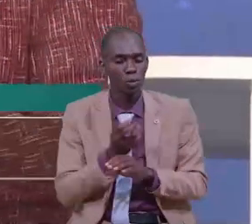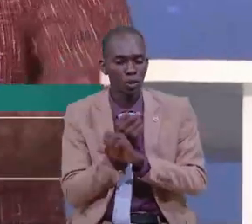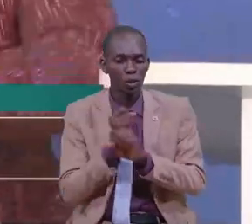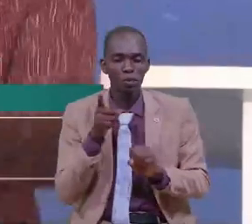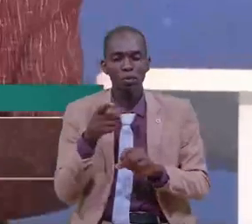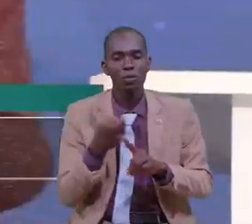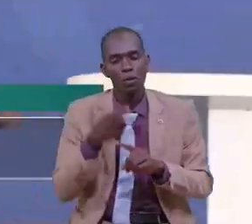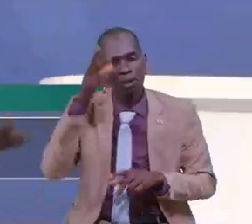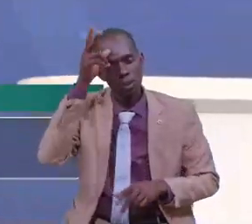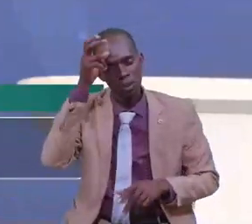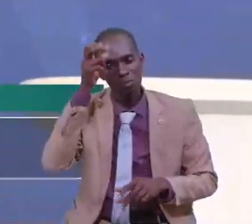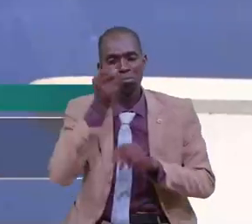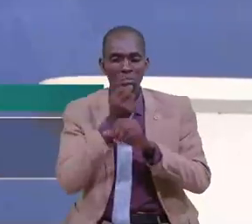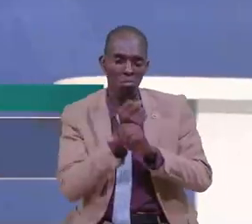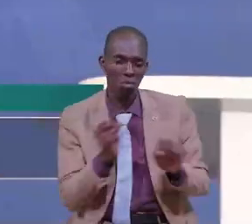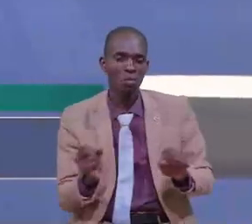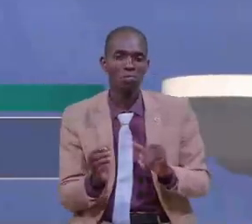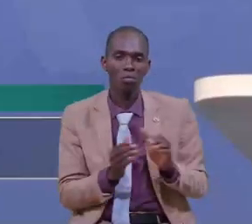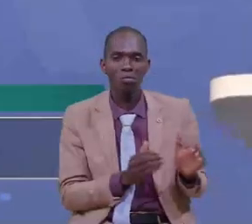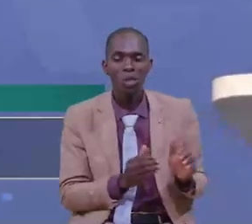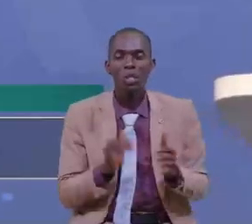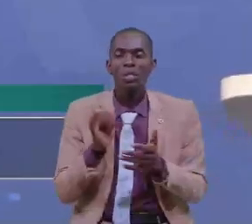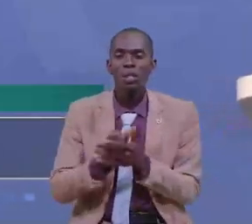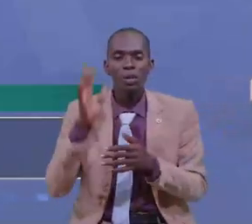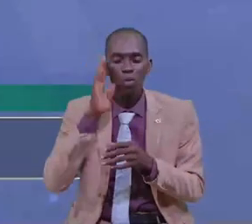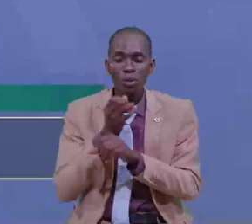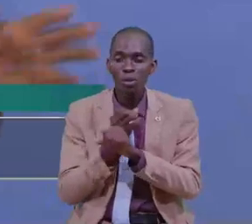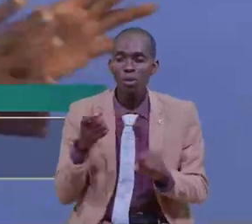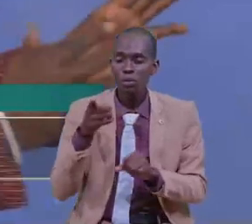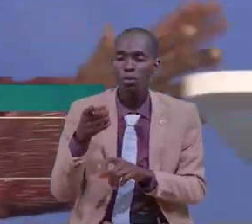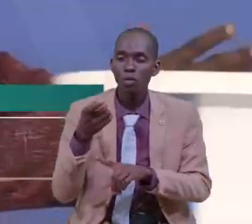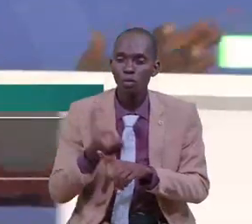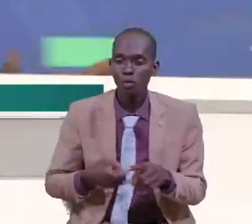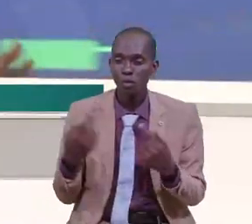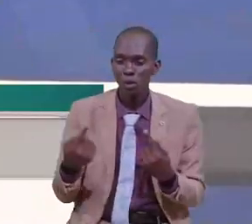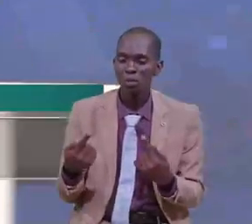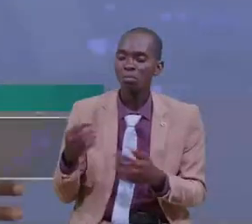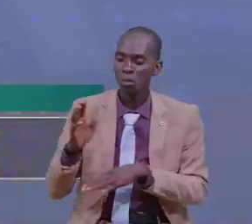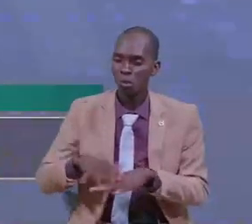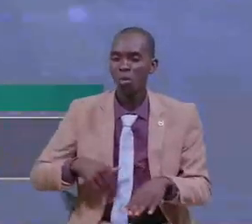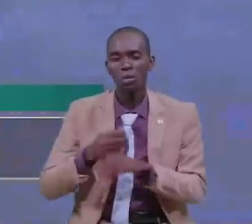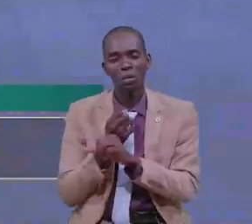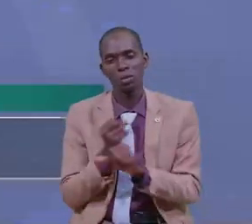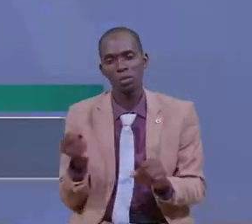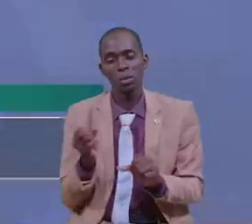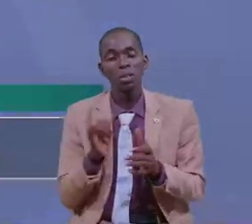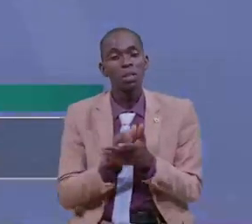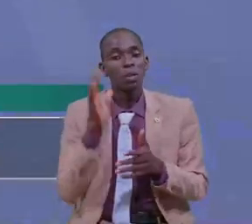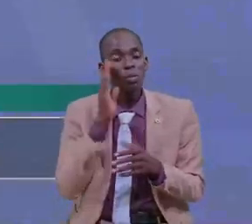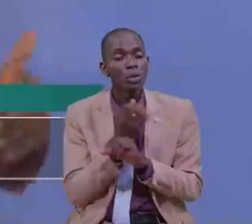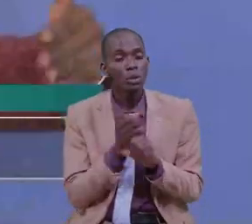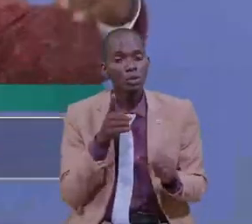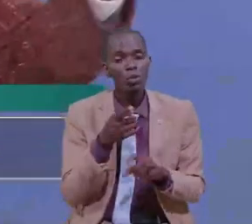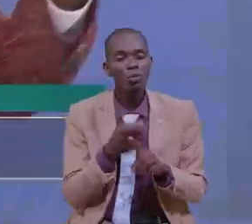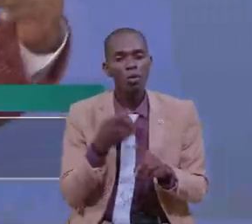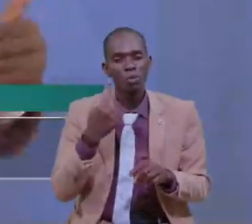Satan. Le salut qui va te protéger du péché, le salut qui va te